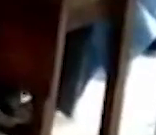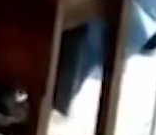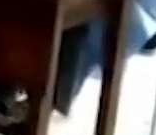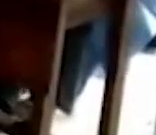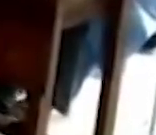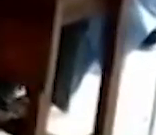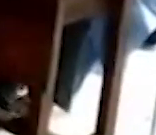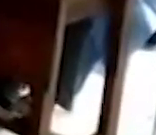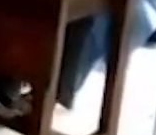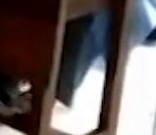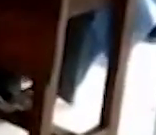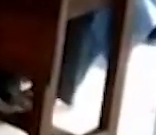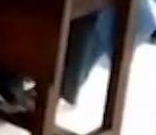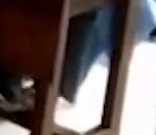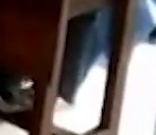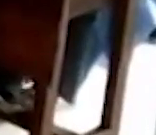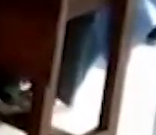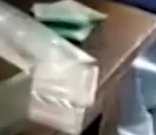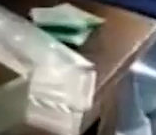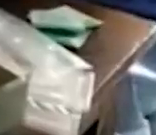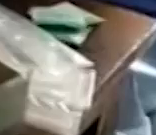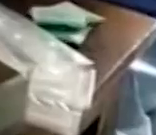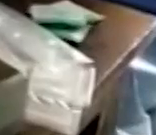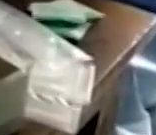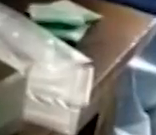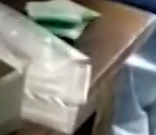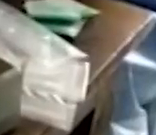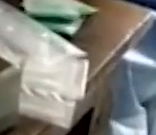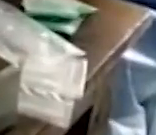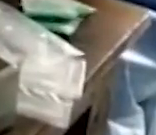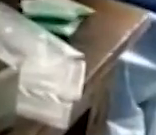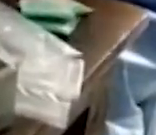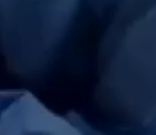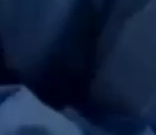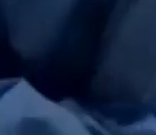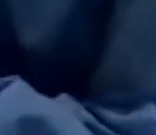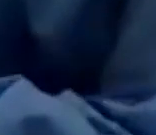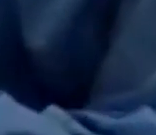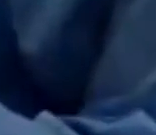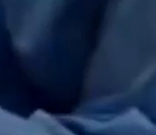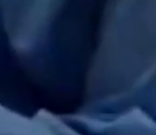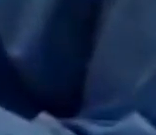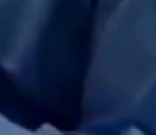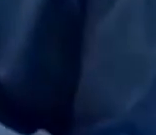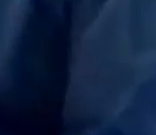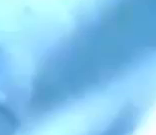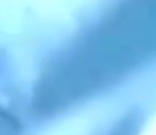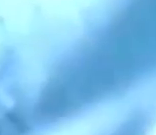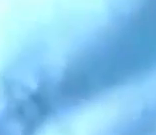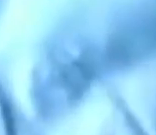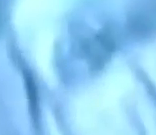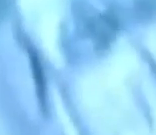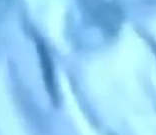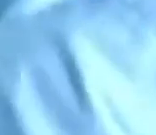COVID-19 dan diminta menjalani tes swab. Rapid test massal kepada ratusan pedagang dilakukan setelah 5 pedagang meninggal